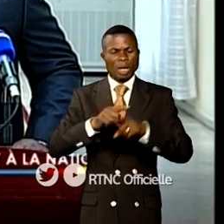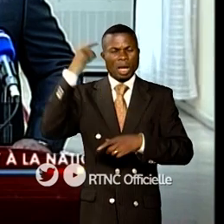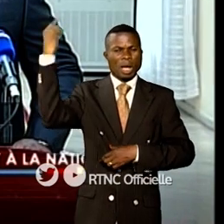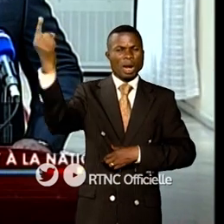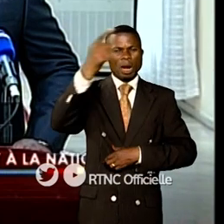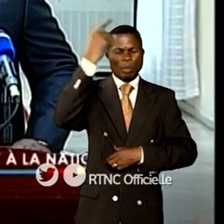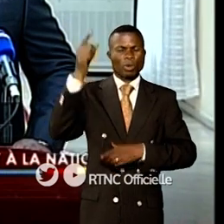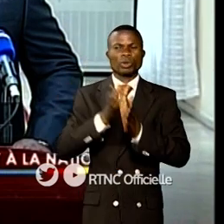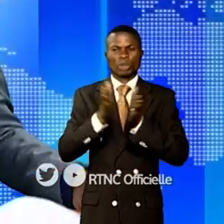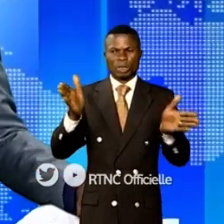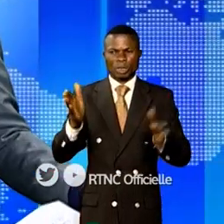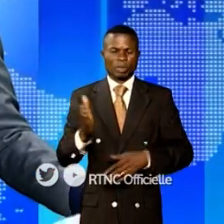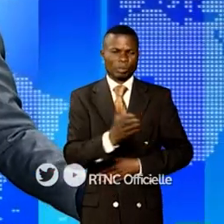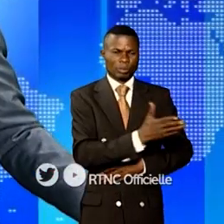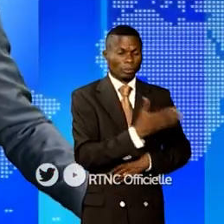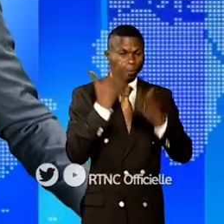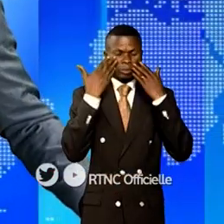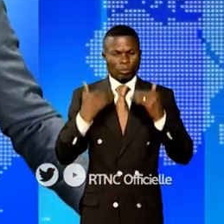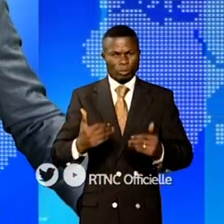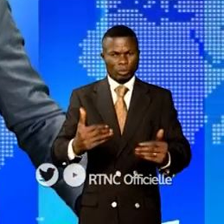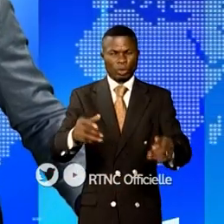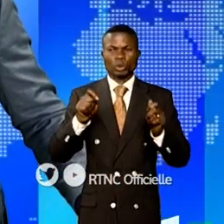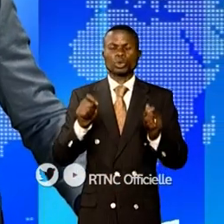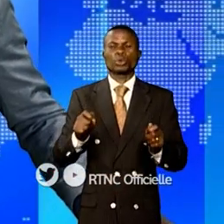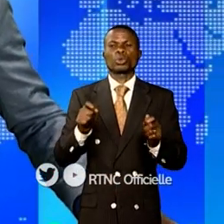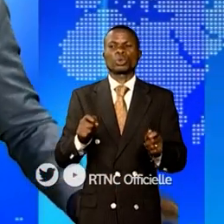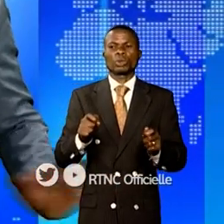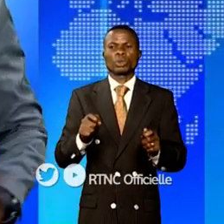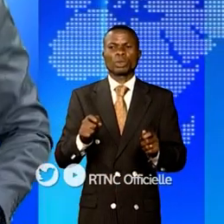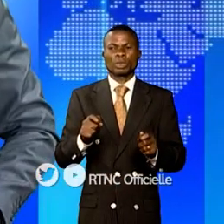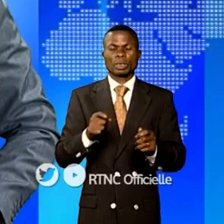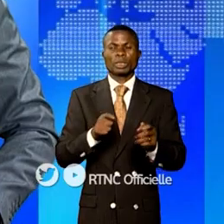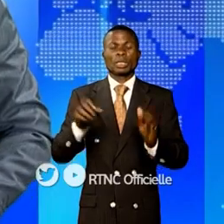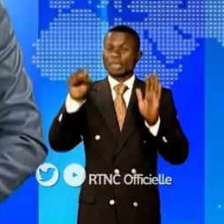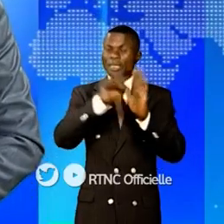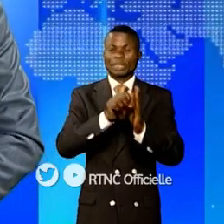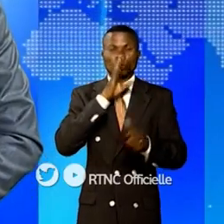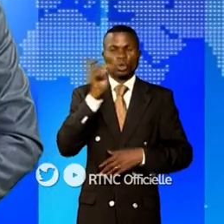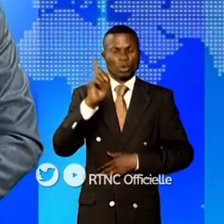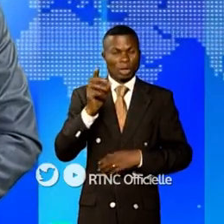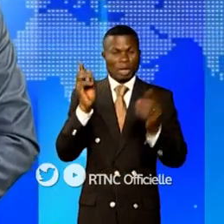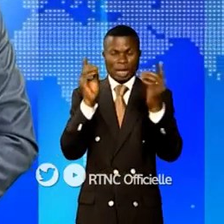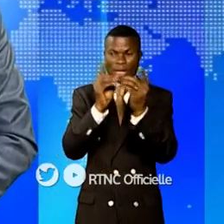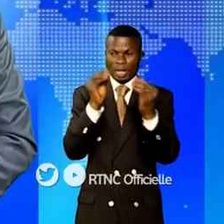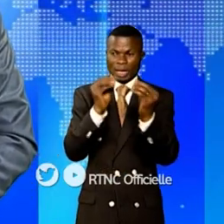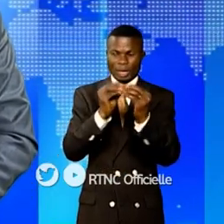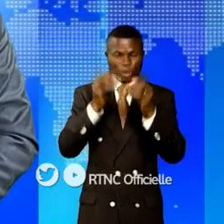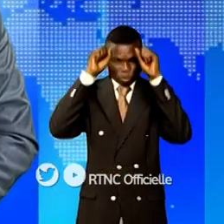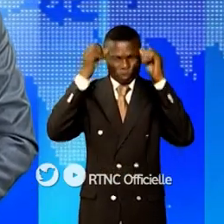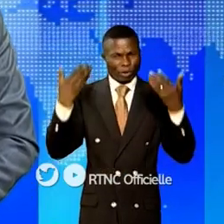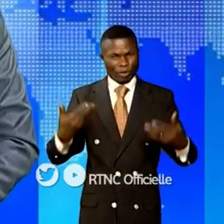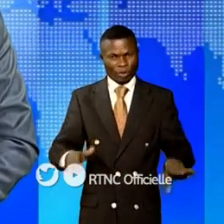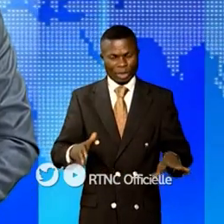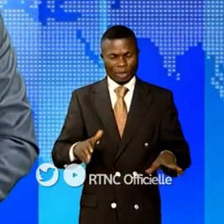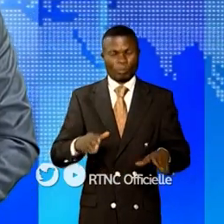monde. Voilà, nous poursuivons donc ce journal, des signaux qui ne trompent pas après les consultations du chef de l'État,